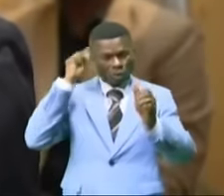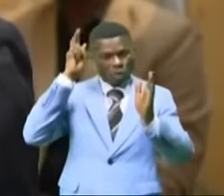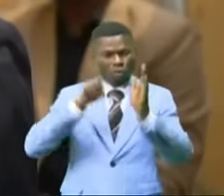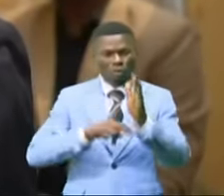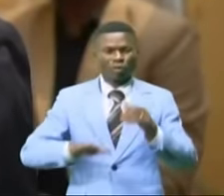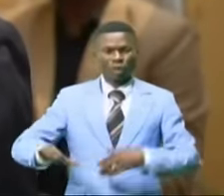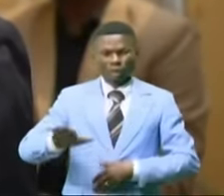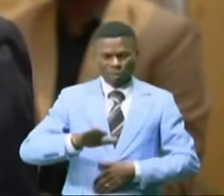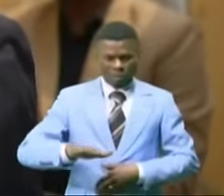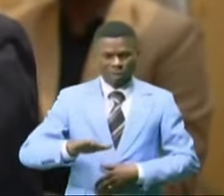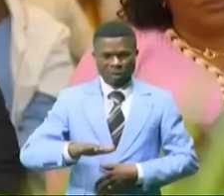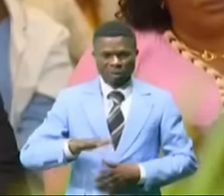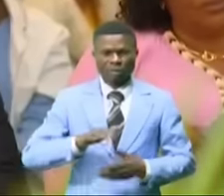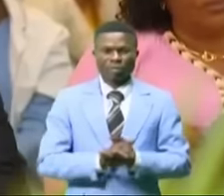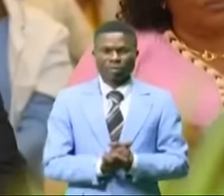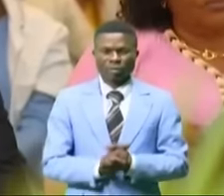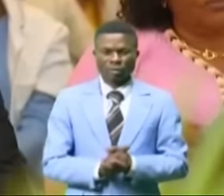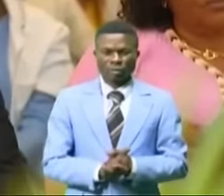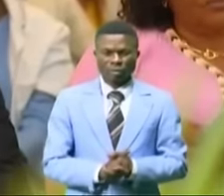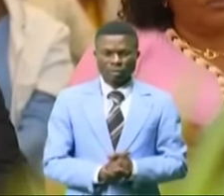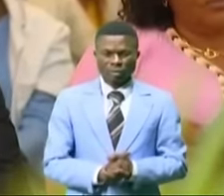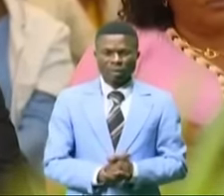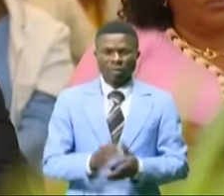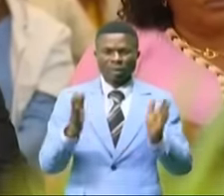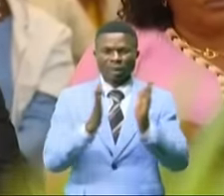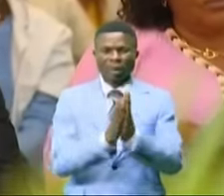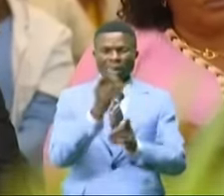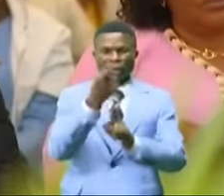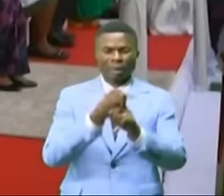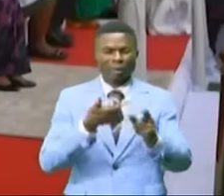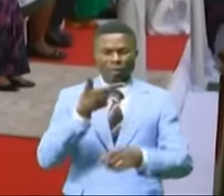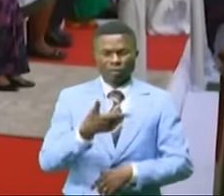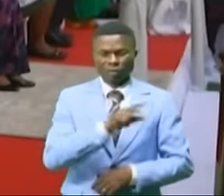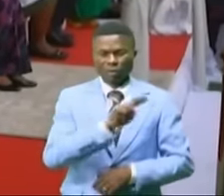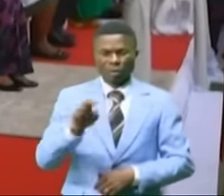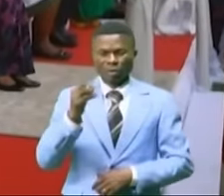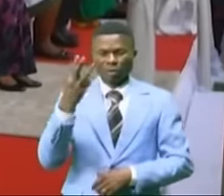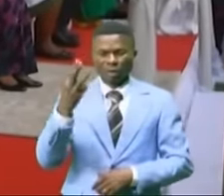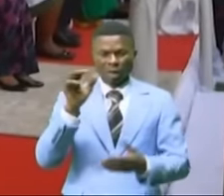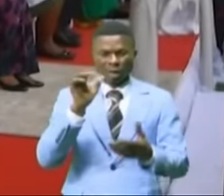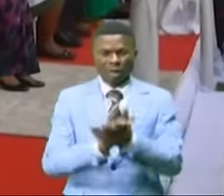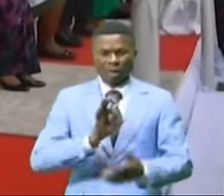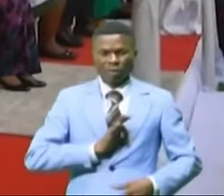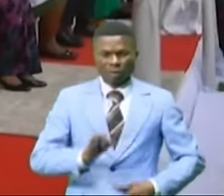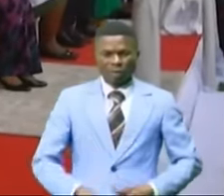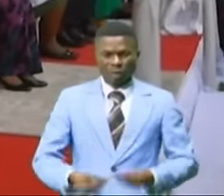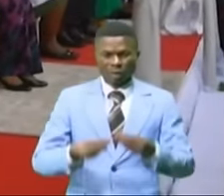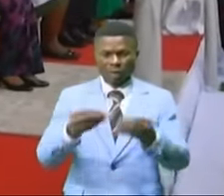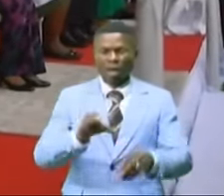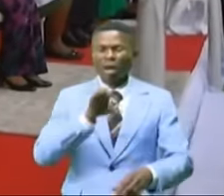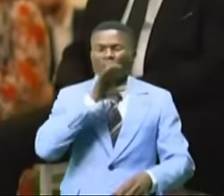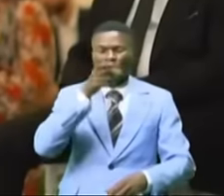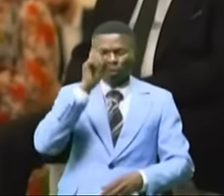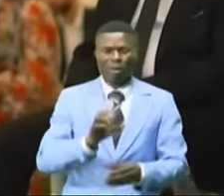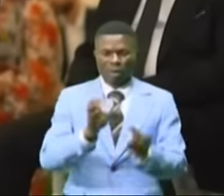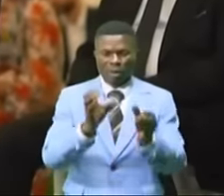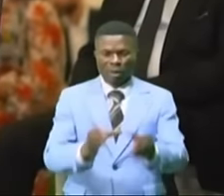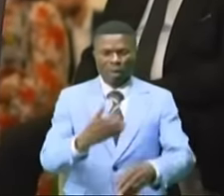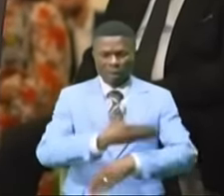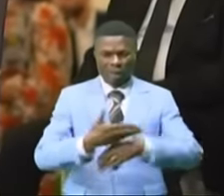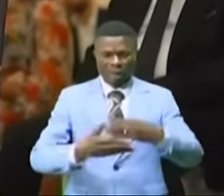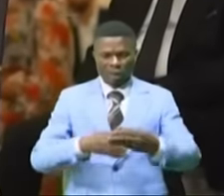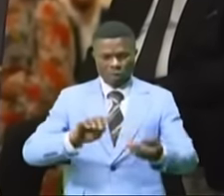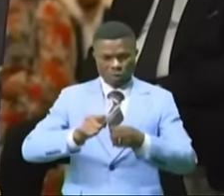de la République. C'est le 10 février 2023 que le pouce du chef de l'État avait posé la première pierre des travaux